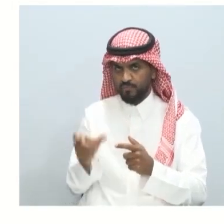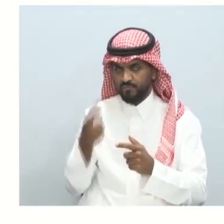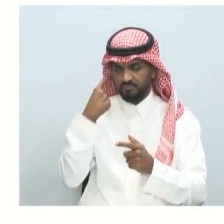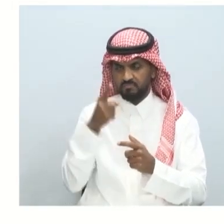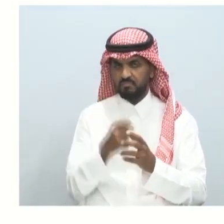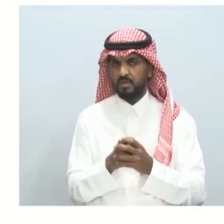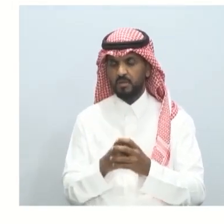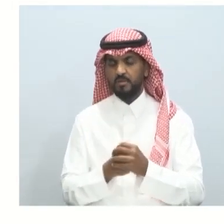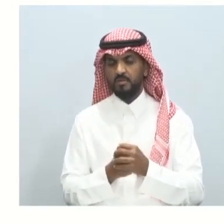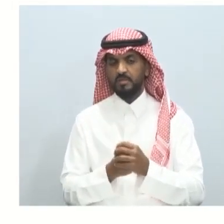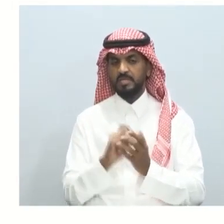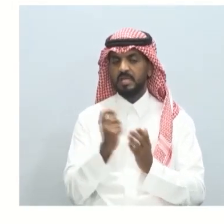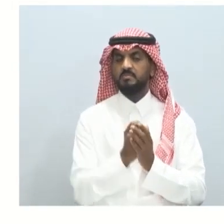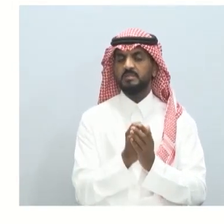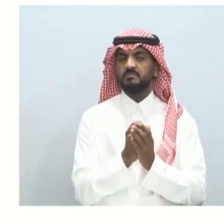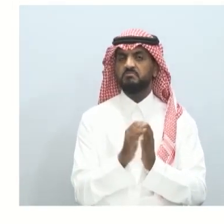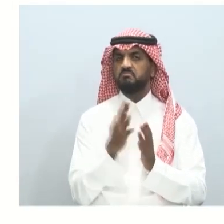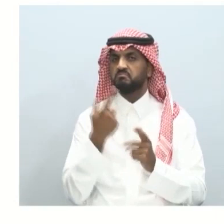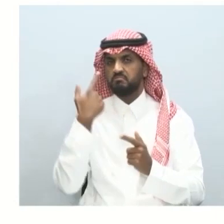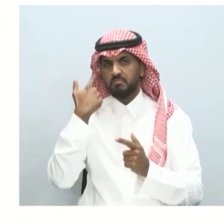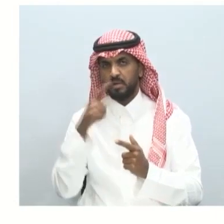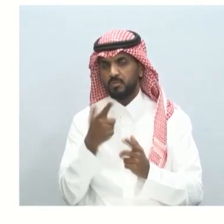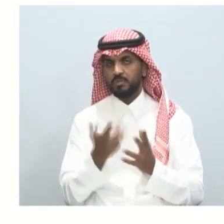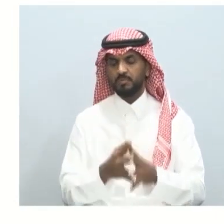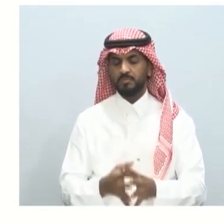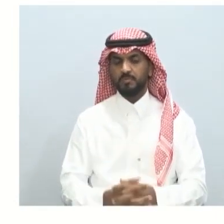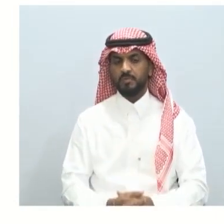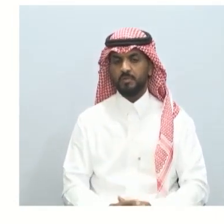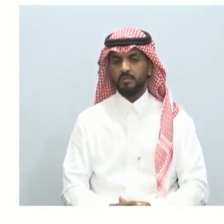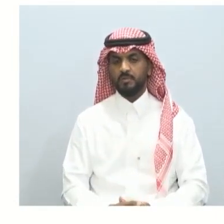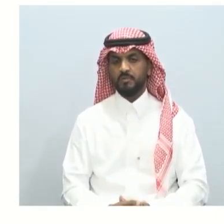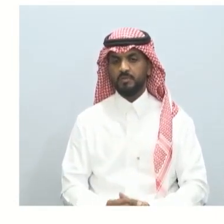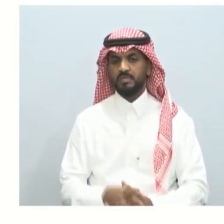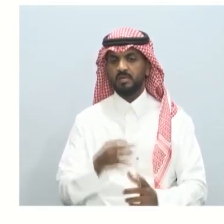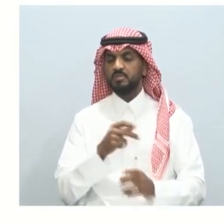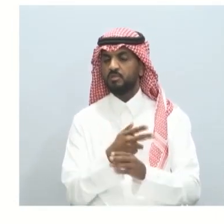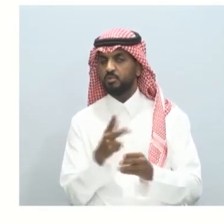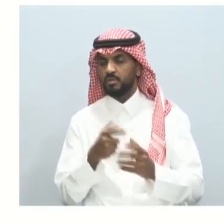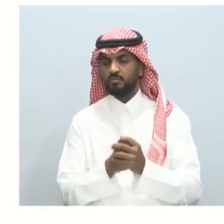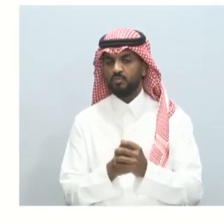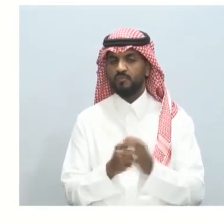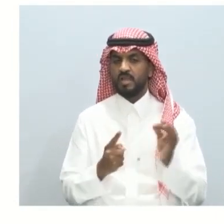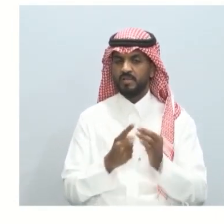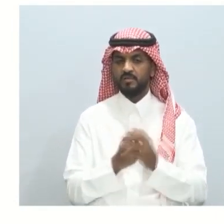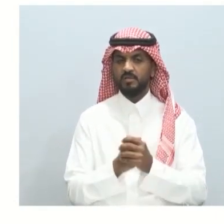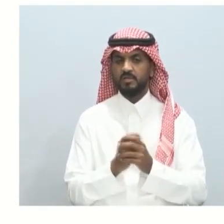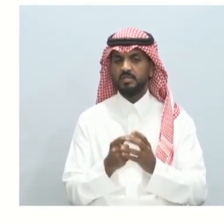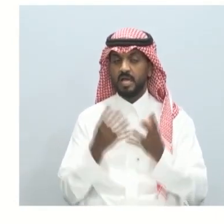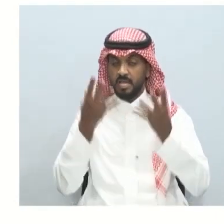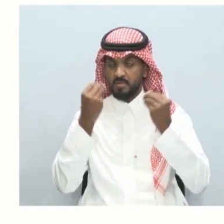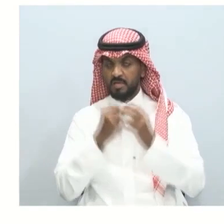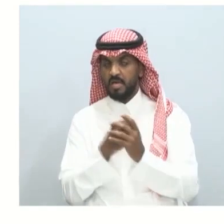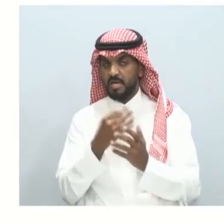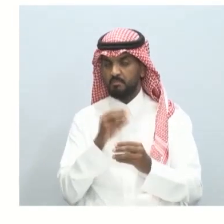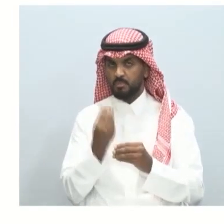القرائيه بكتابه التعليقات ما رايك وهنا الفكره الاولى انك تقرا بشكل مختلف وفقا لغرض واذا ما كانت هناك تعليمات لك